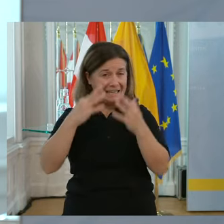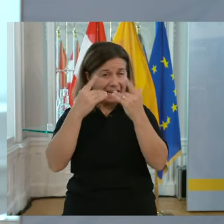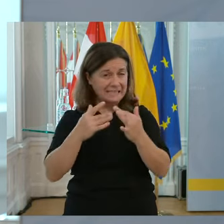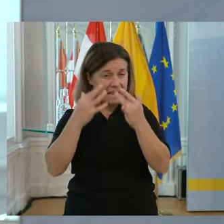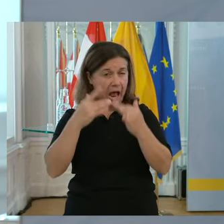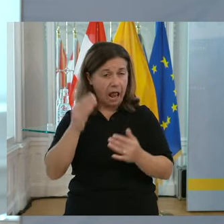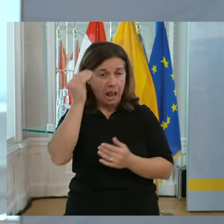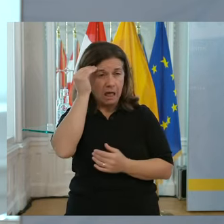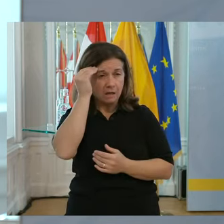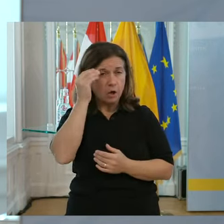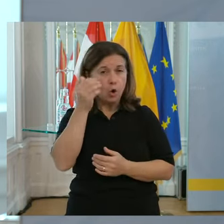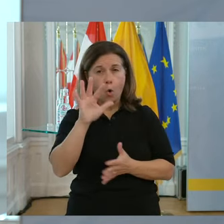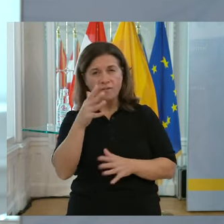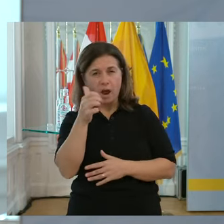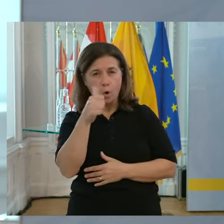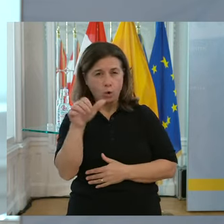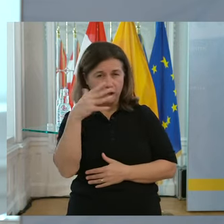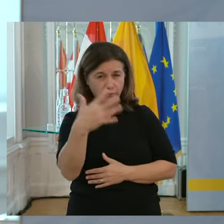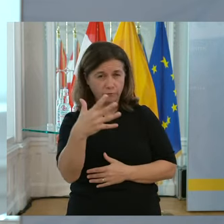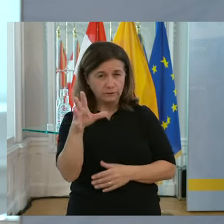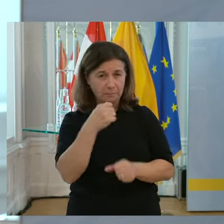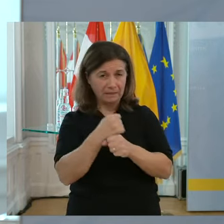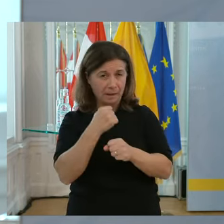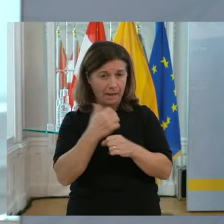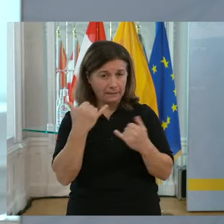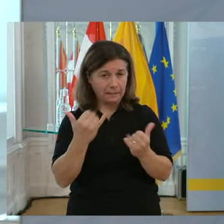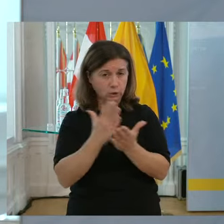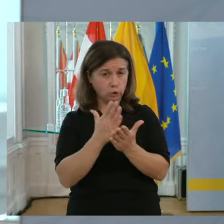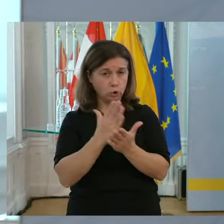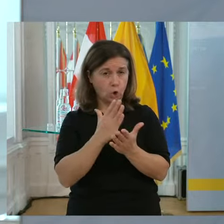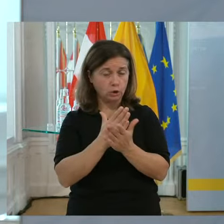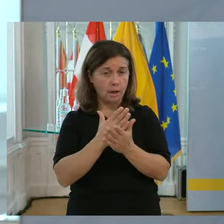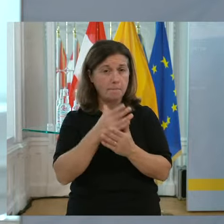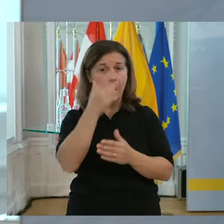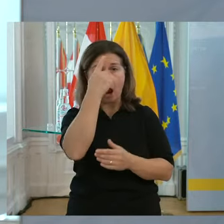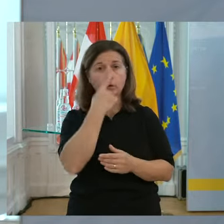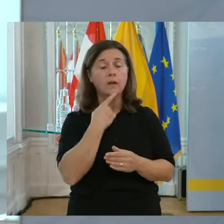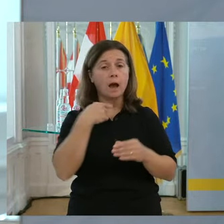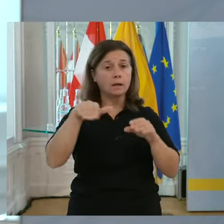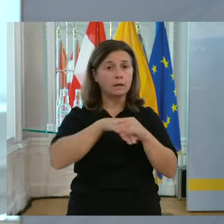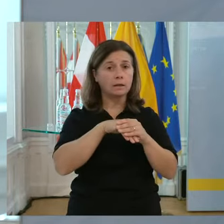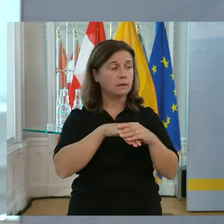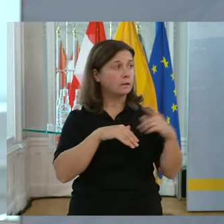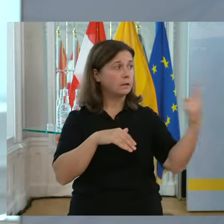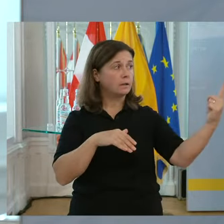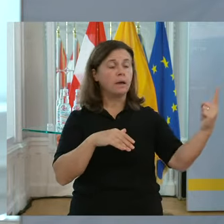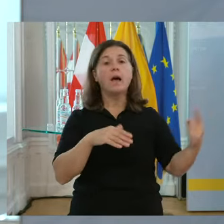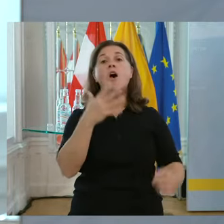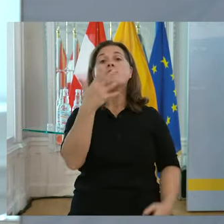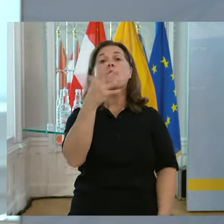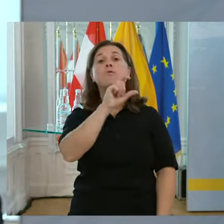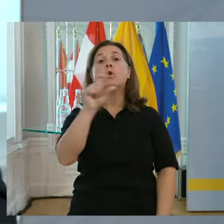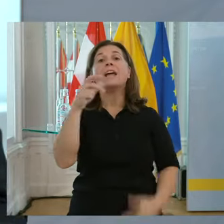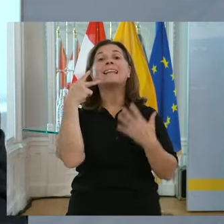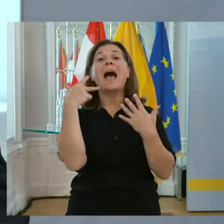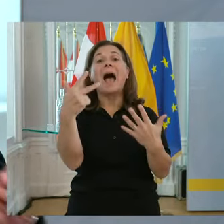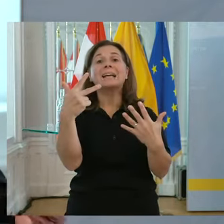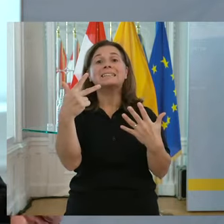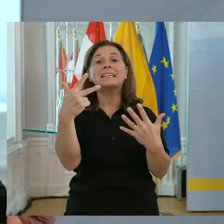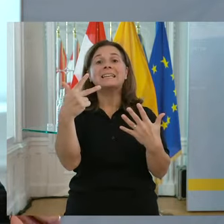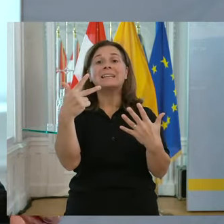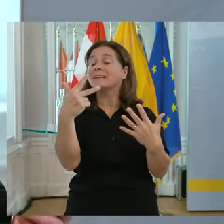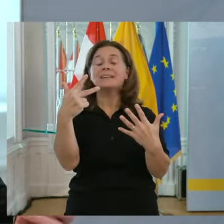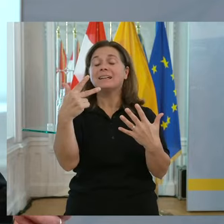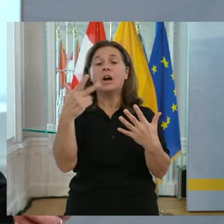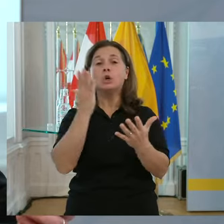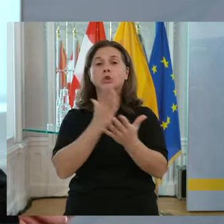es sind ja 150 Mitarbeiter mittlerweile, die bei Autark, die dort tätig sind. 500, sehen Sie. Und